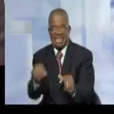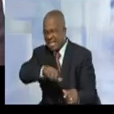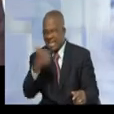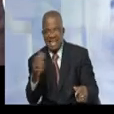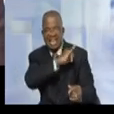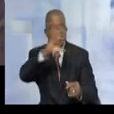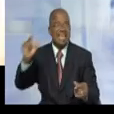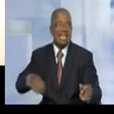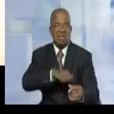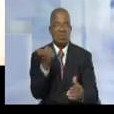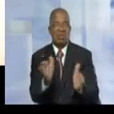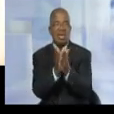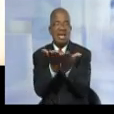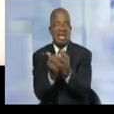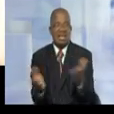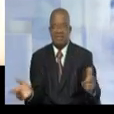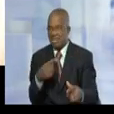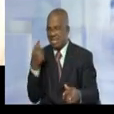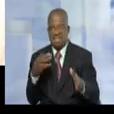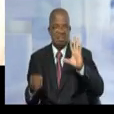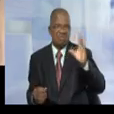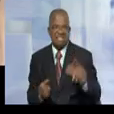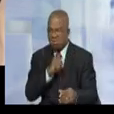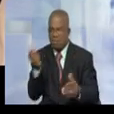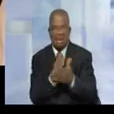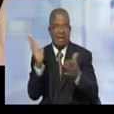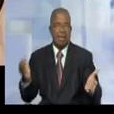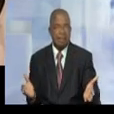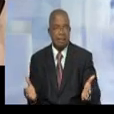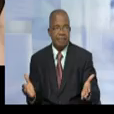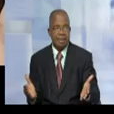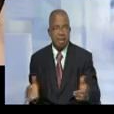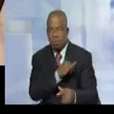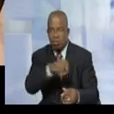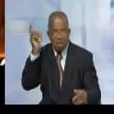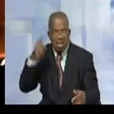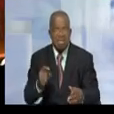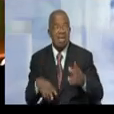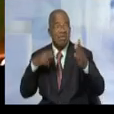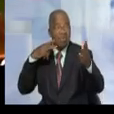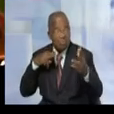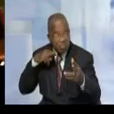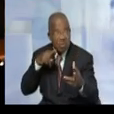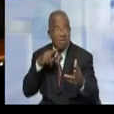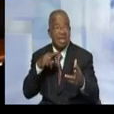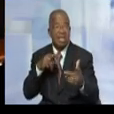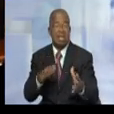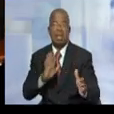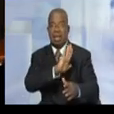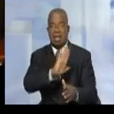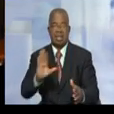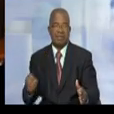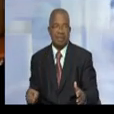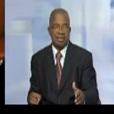d'écoles s'approprient cette lutte pour améliorer le rendement scolaire et le taux de réussite aux examens de fin d'année. Nous amenons les enfants à travers les